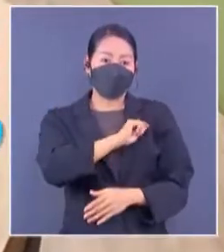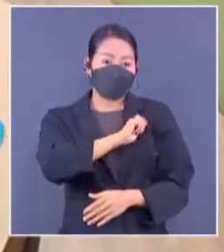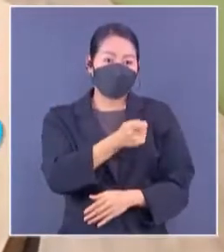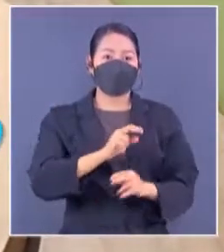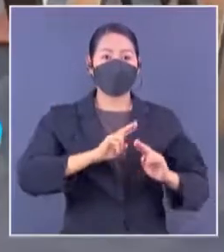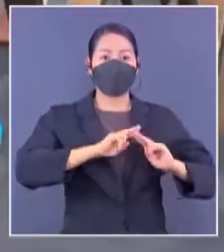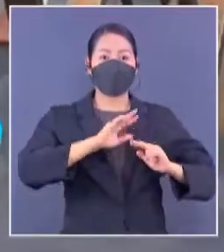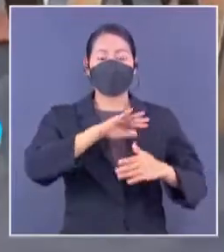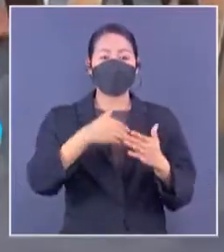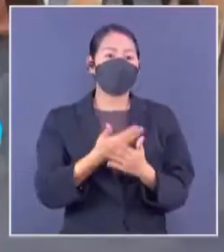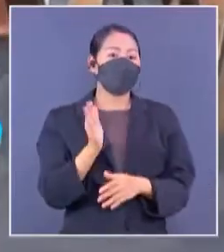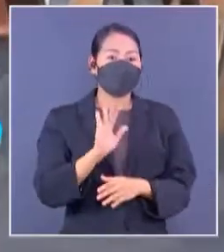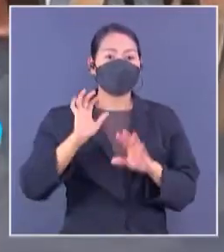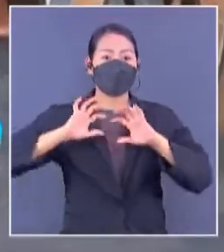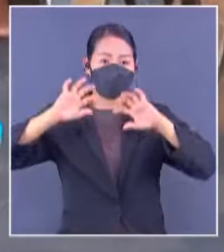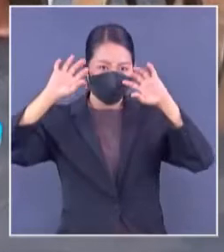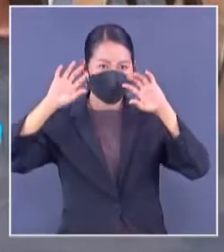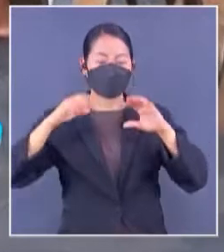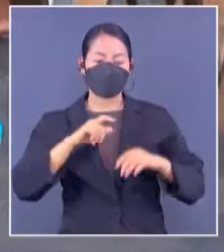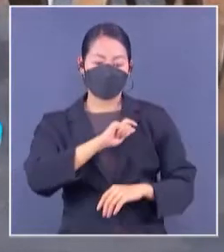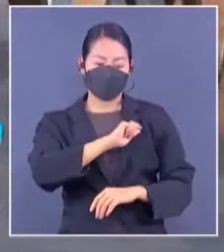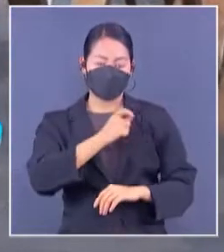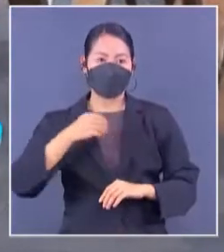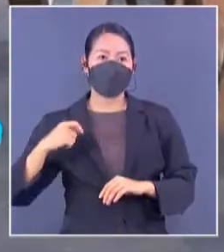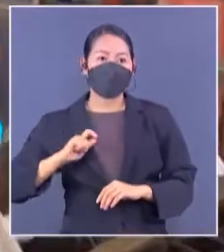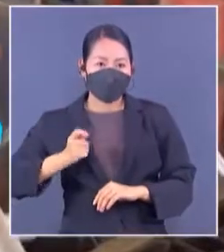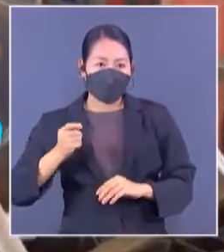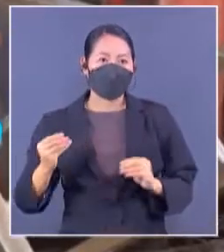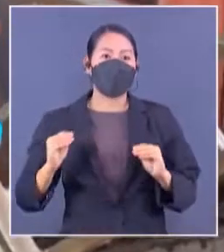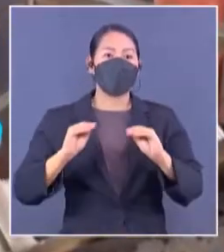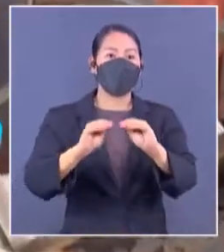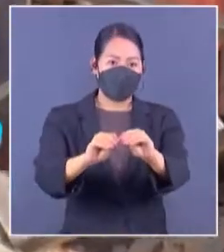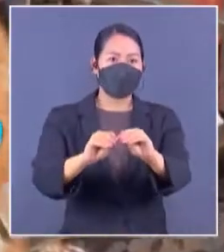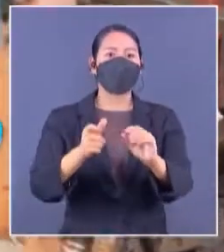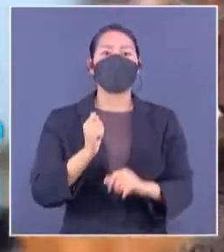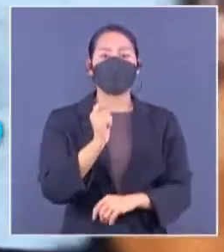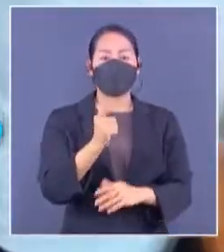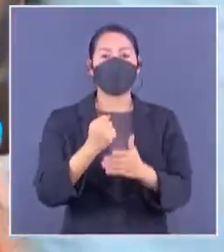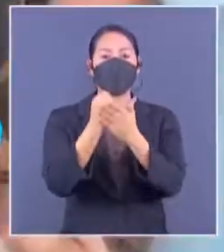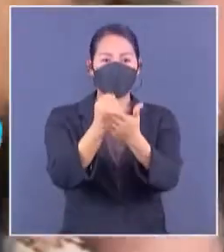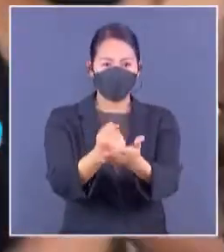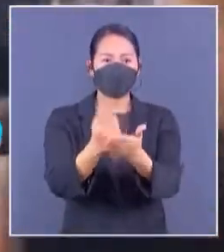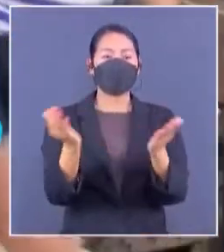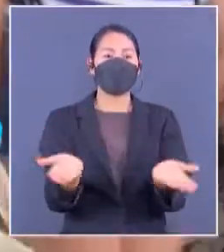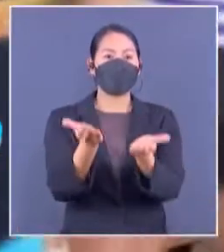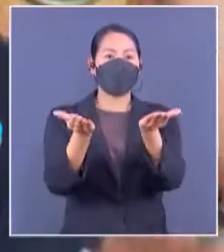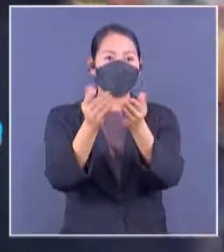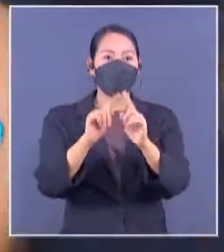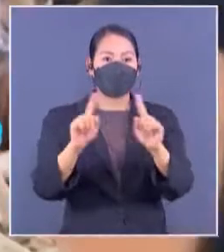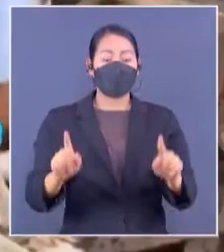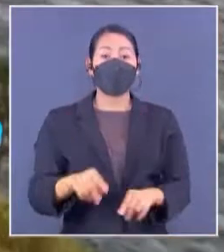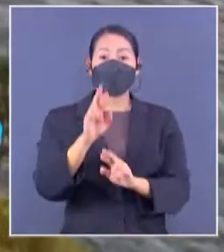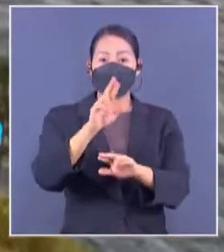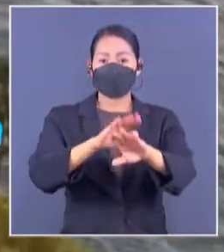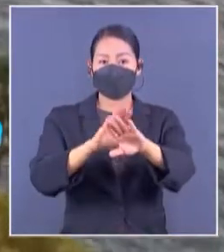สนุนเพิ่มมากขึ้นแล้วก็อีกทางนึงคือไปเยียวยาผู้ประกอบการที่ได้รับผลกระทบจากโควิด -19 และเพราะมาตรการป้องกันการแพร่ระบาดของโควิด -19 เ